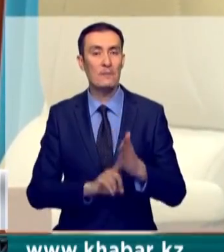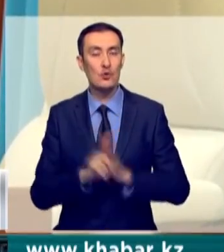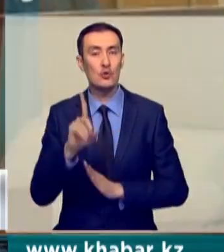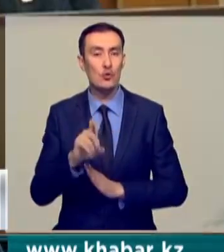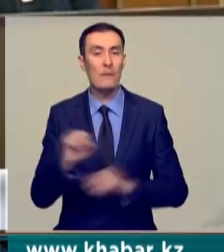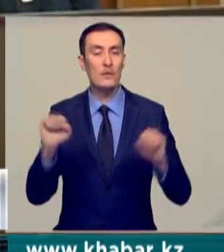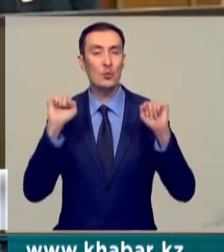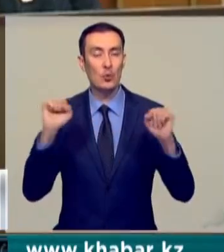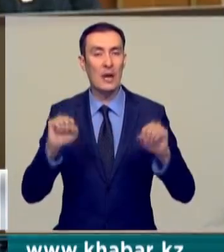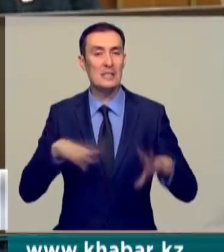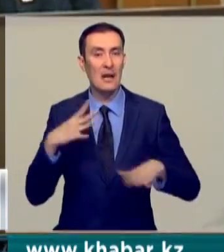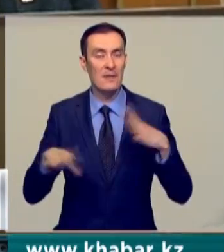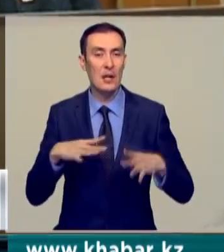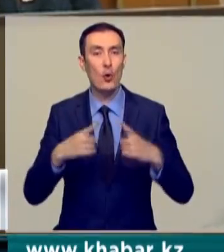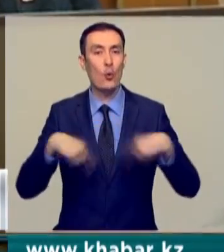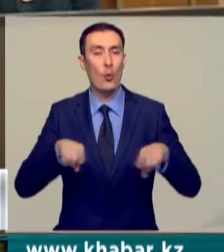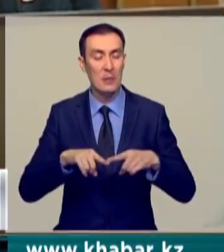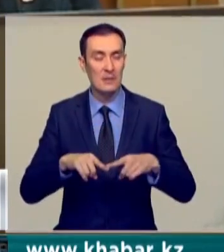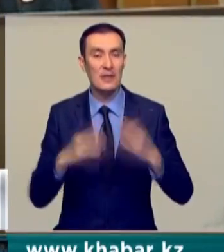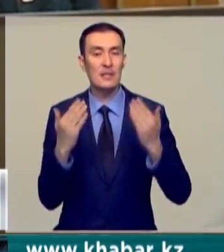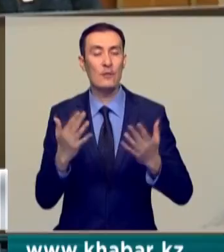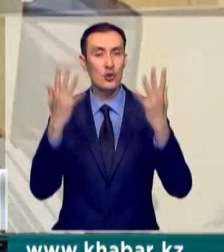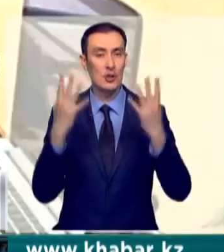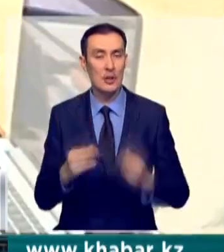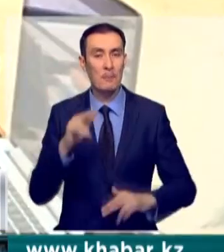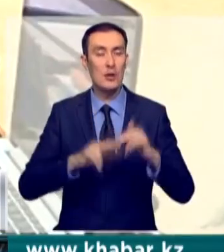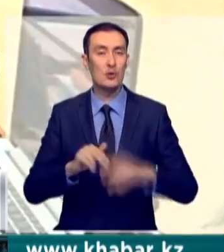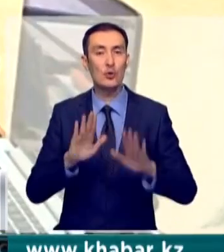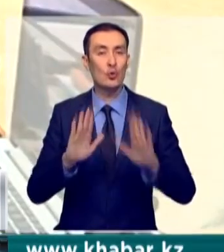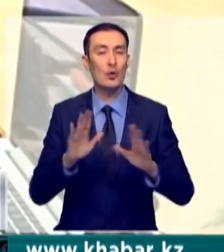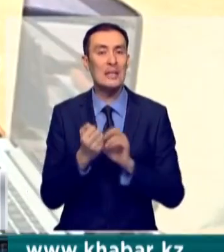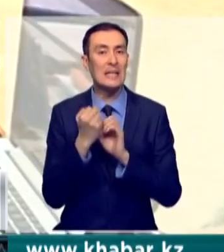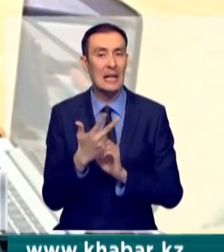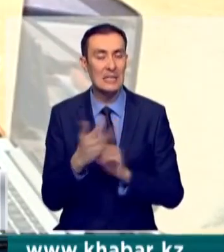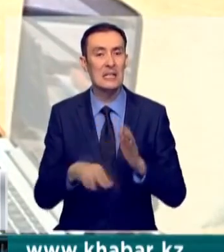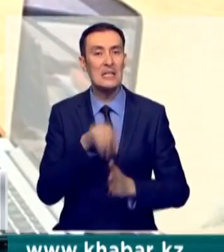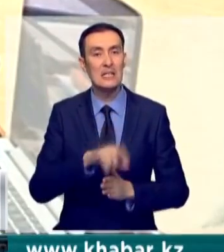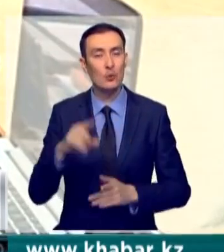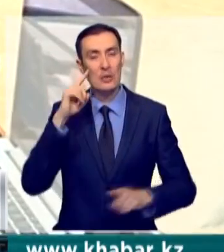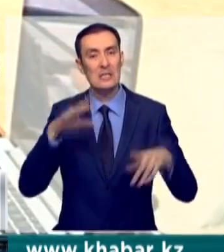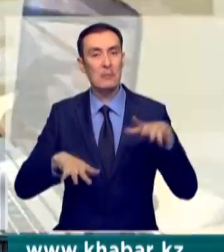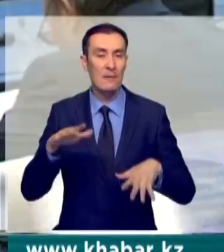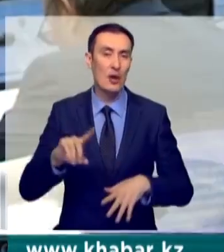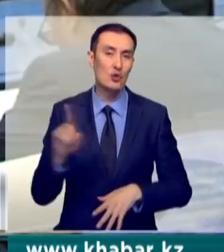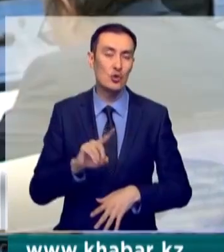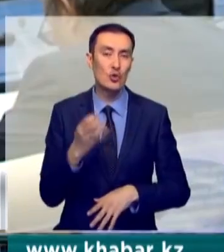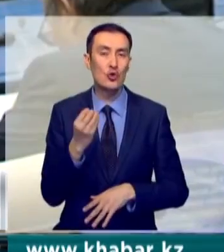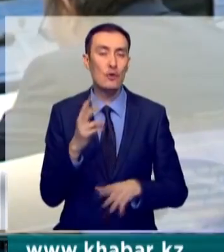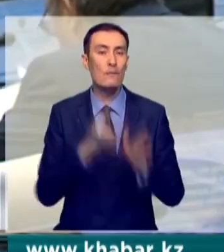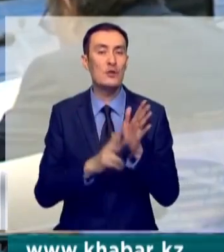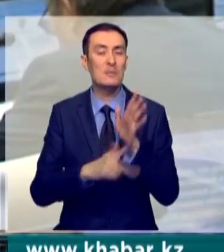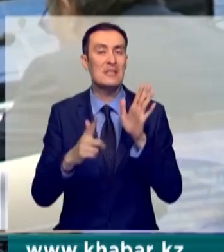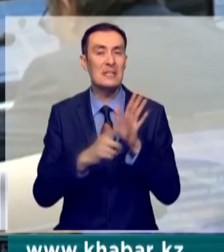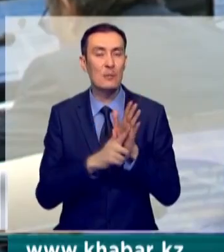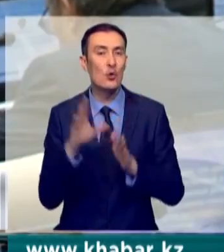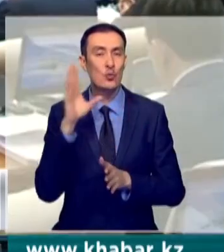100 физкультурно-оздоровительных комплексов. На сегодняшний день построено только 13. Депутаты засомневались, что еще 87 ведут